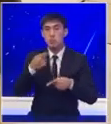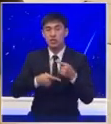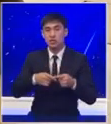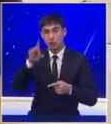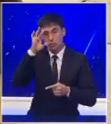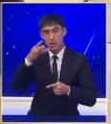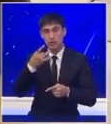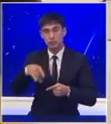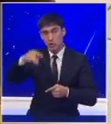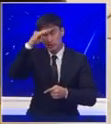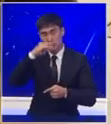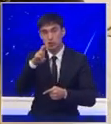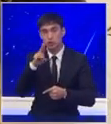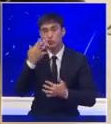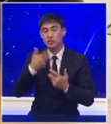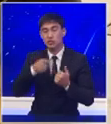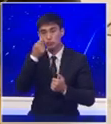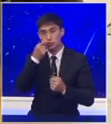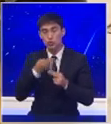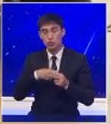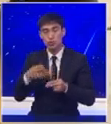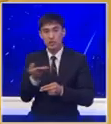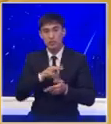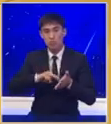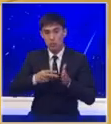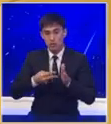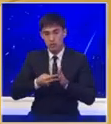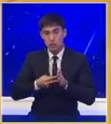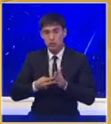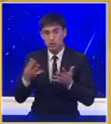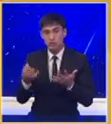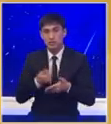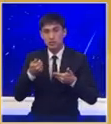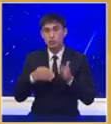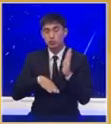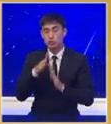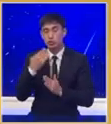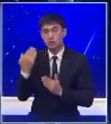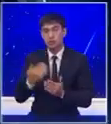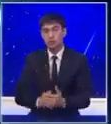чемпионат Республики Казахстан по дзюдо среди мужчин, на котором наш борец планирует зарекомендовать себя с самой лучшей